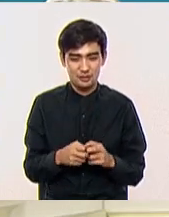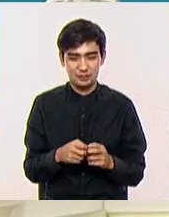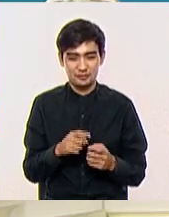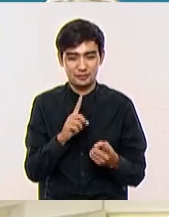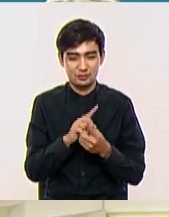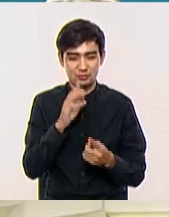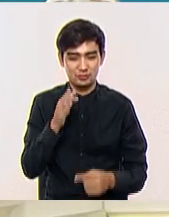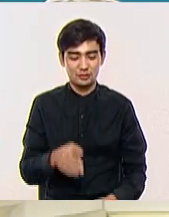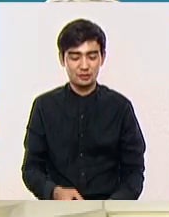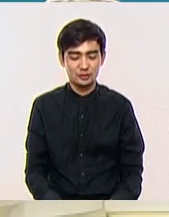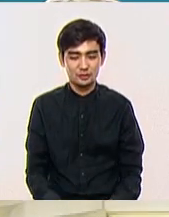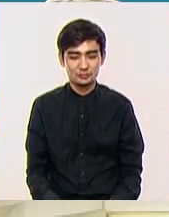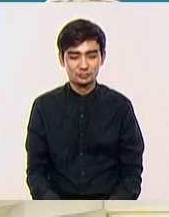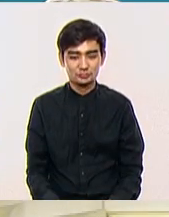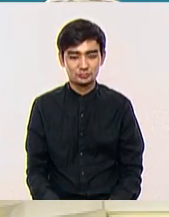кездеседі.